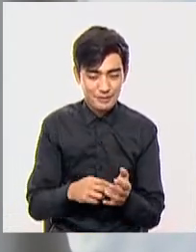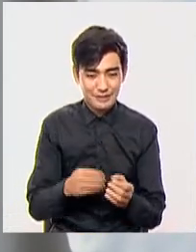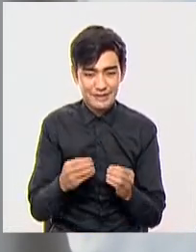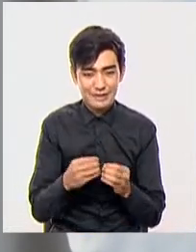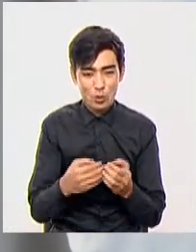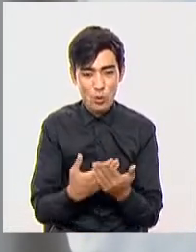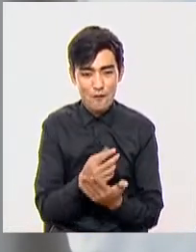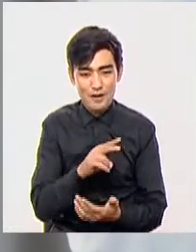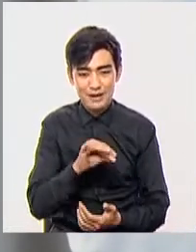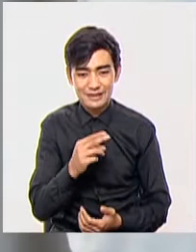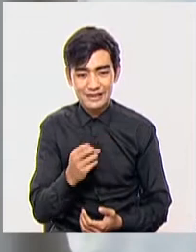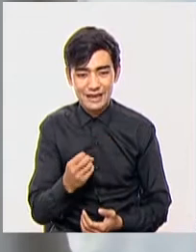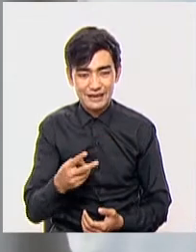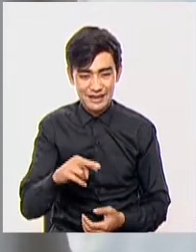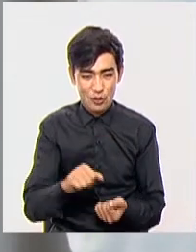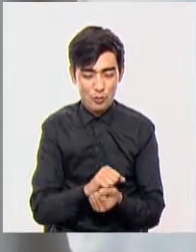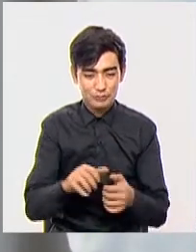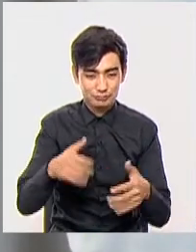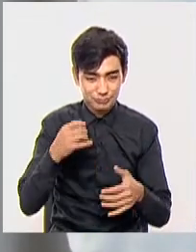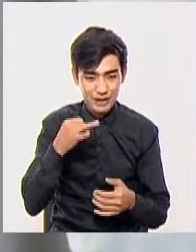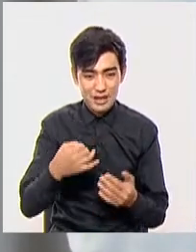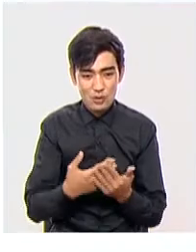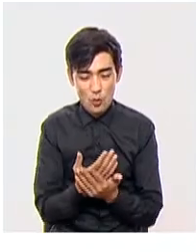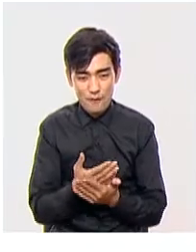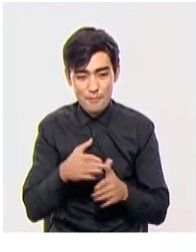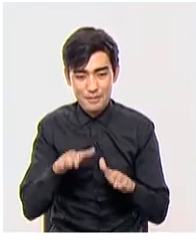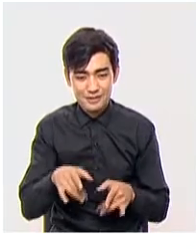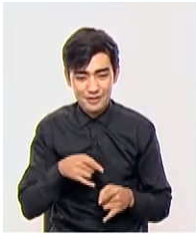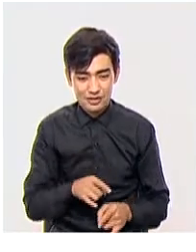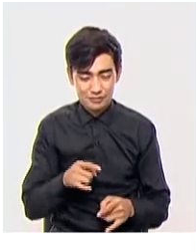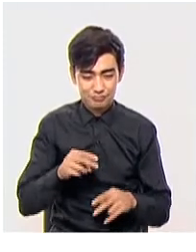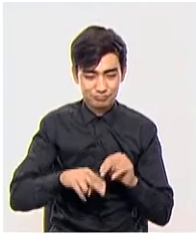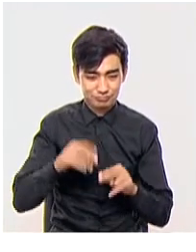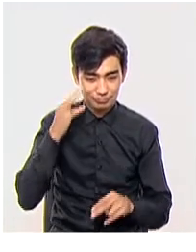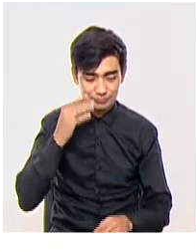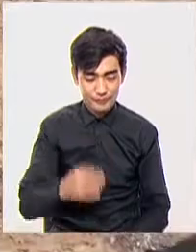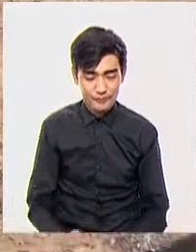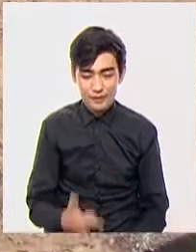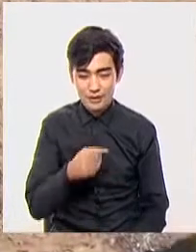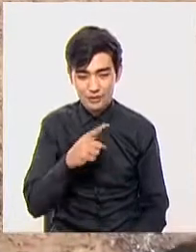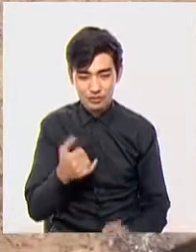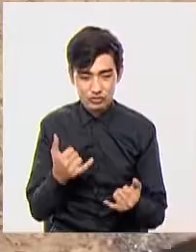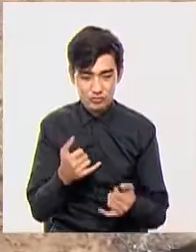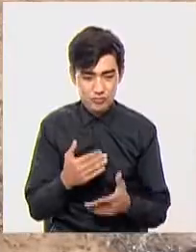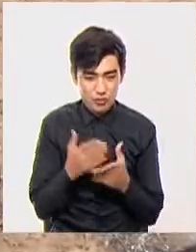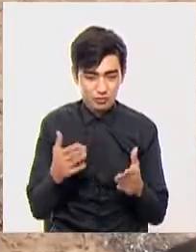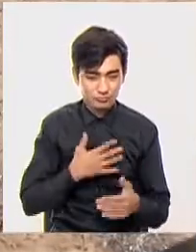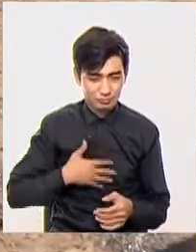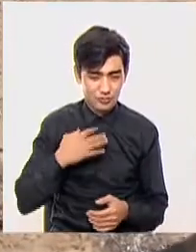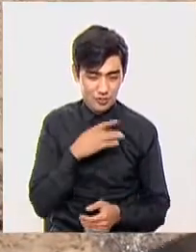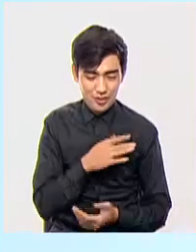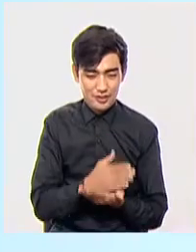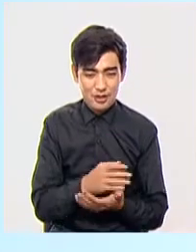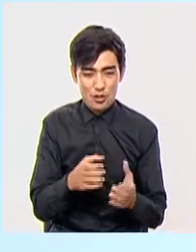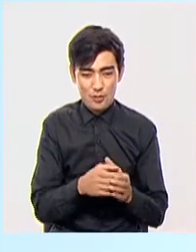новых лицензий на геологоразведку и разработку новых месторождений. Сегодня газовая отрасль переживает большой ренессанс, отмечает глава национальной